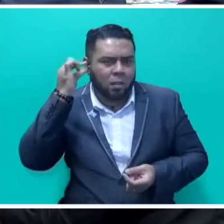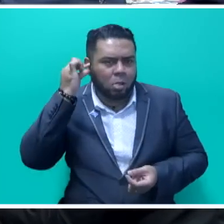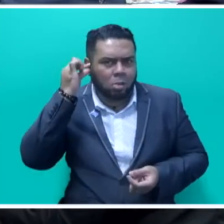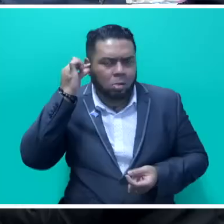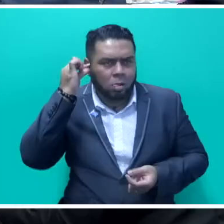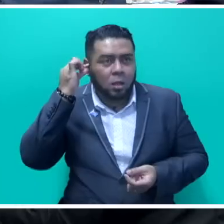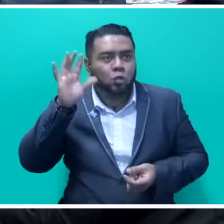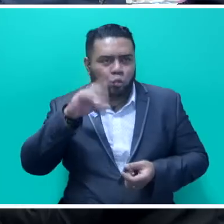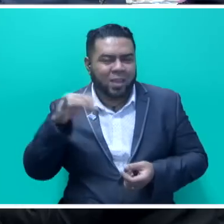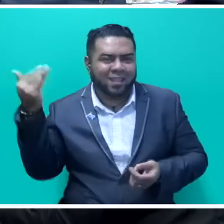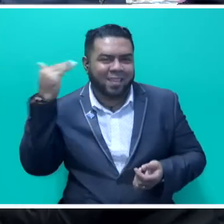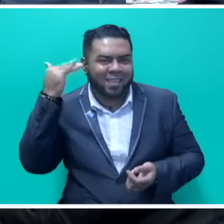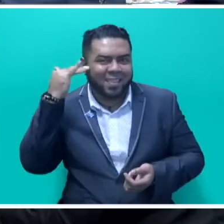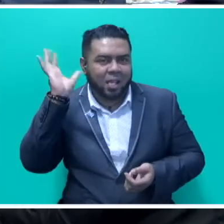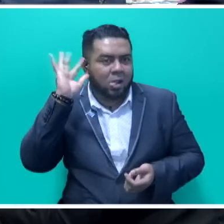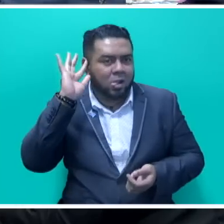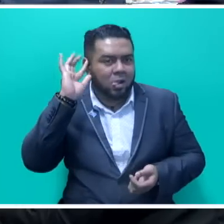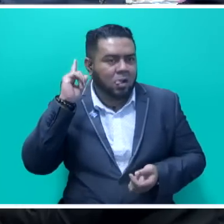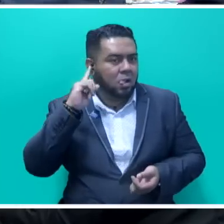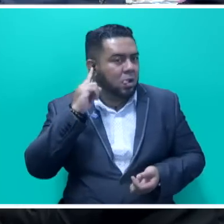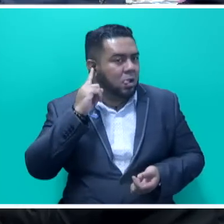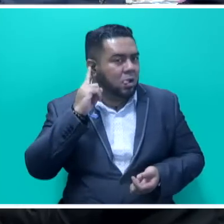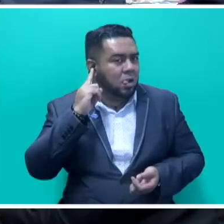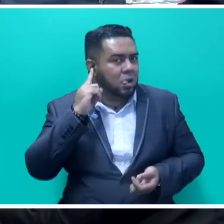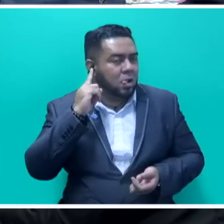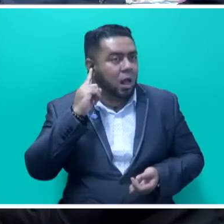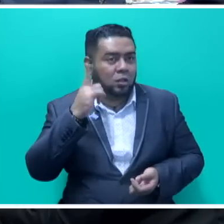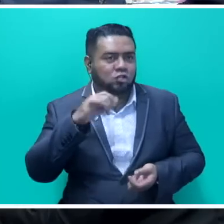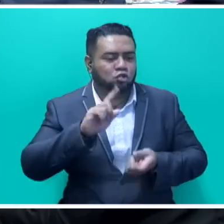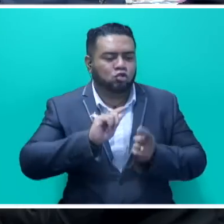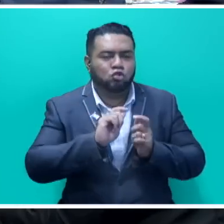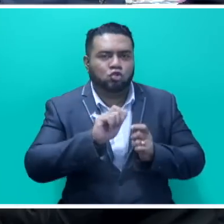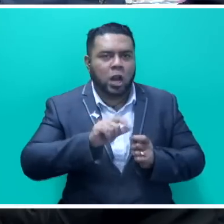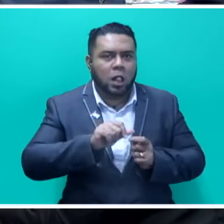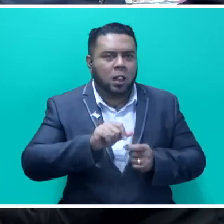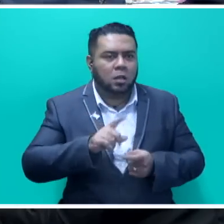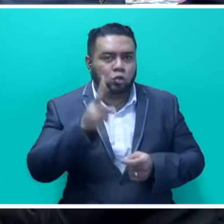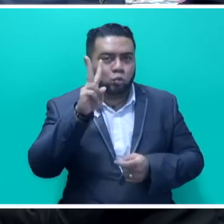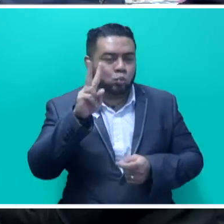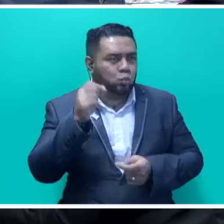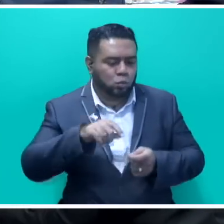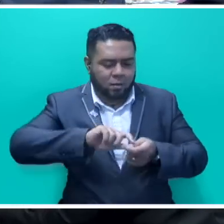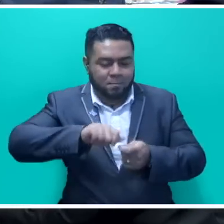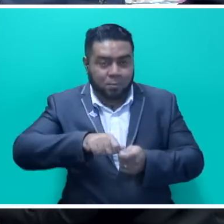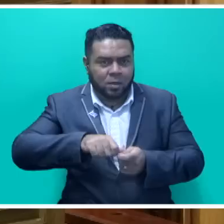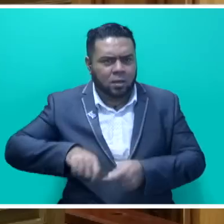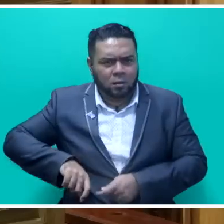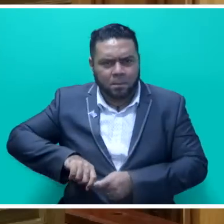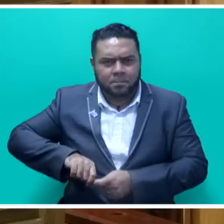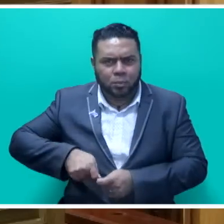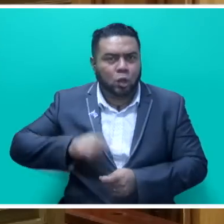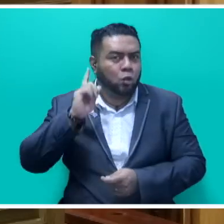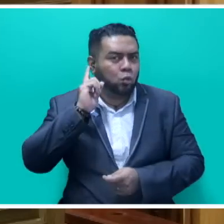can be heard by you Honourable members on Channel 2 on the audio system that you have in front of you. Channel